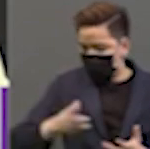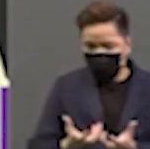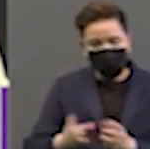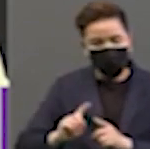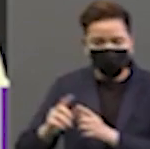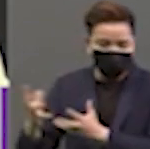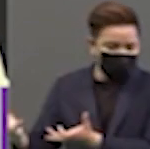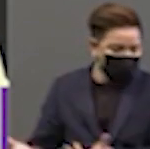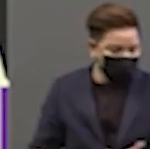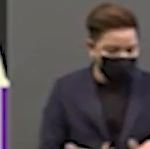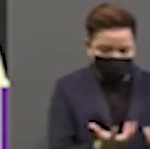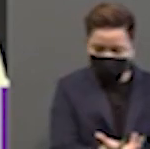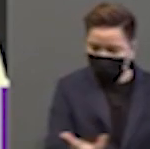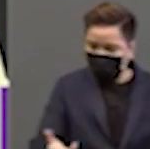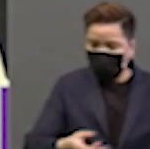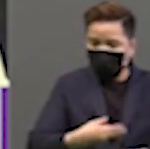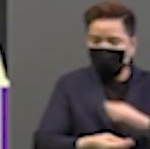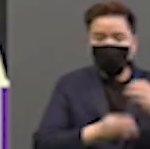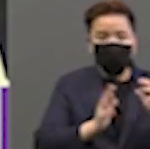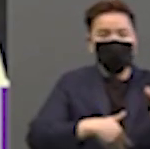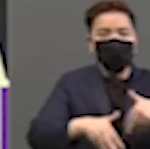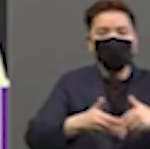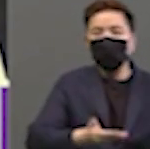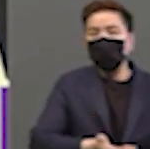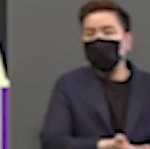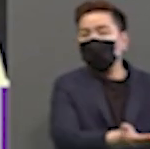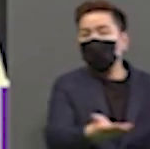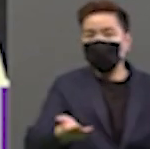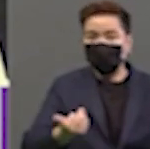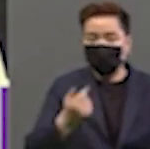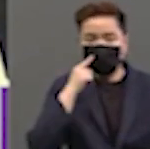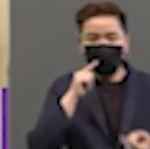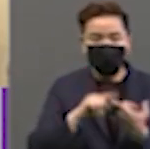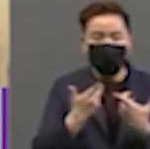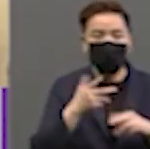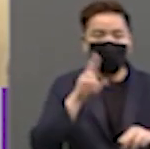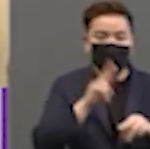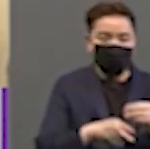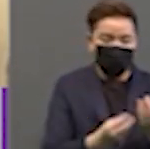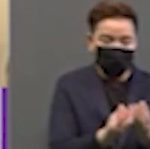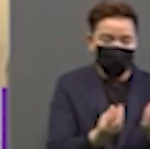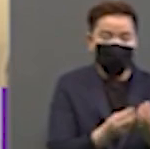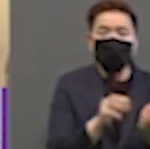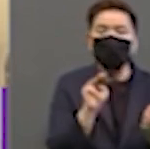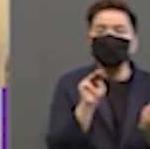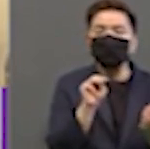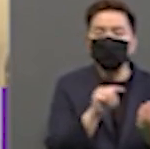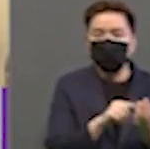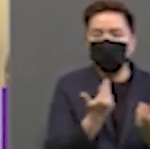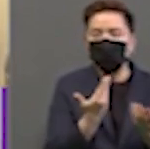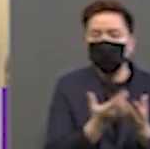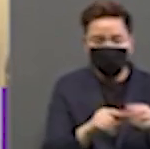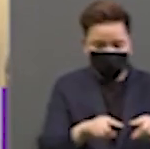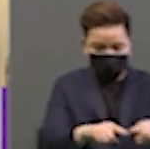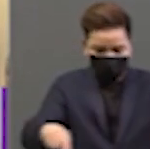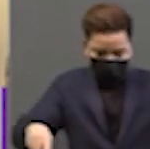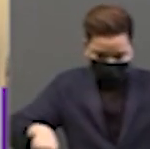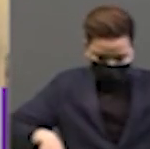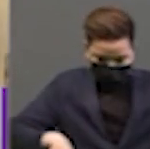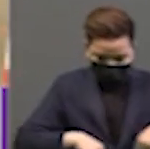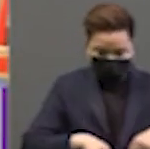ทั้ง50เขตครับบ่แบ่งเป็นจุดจำหน่าย75